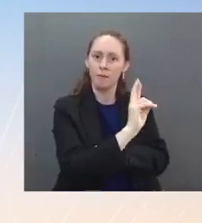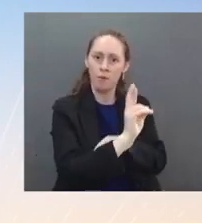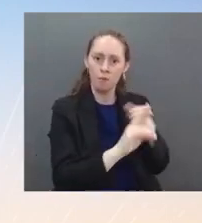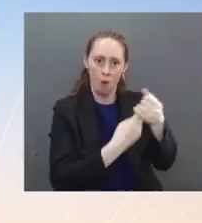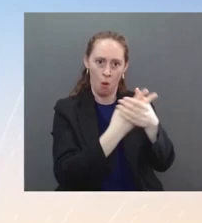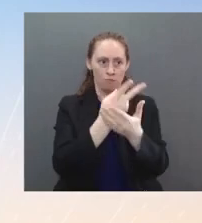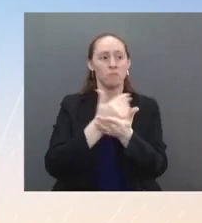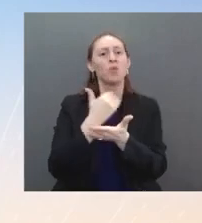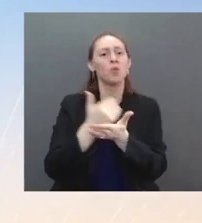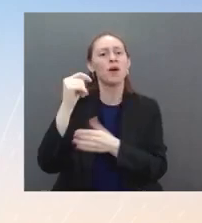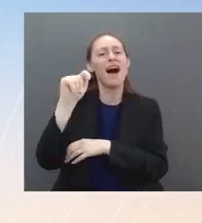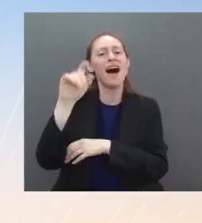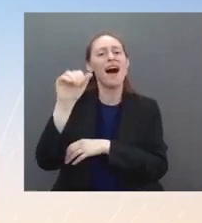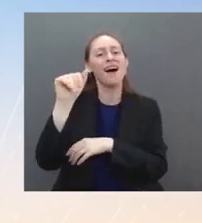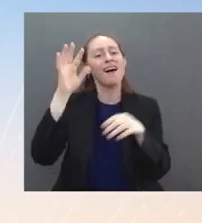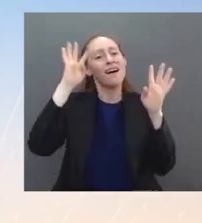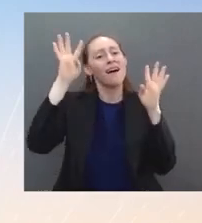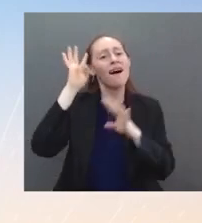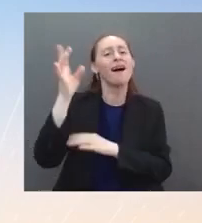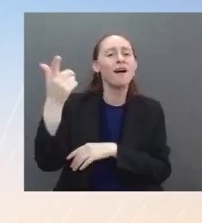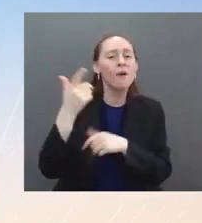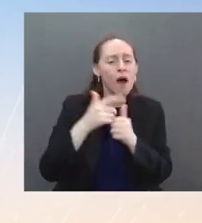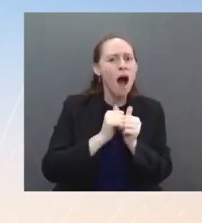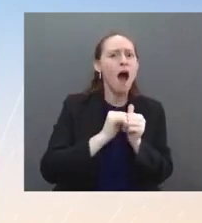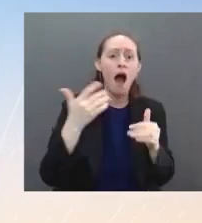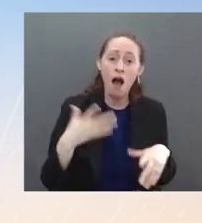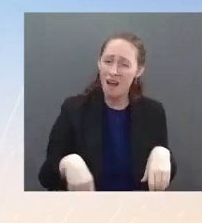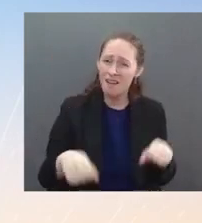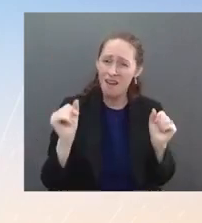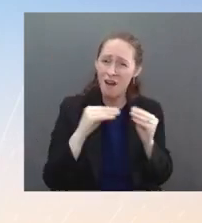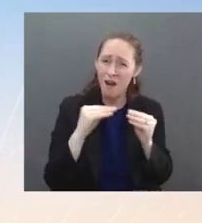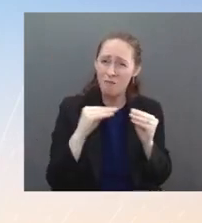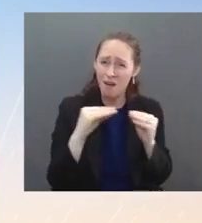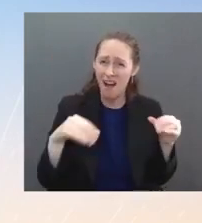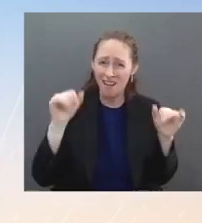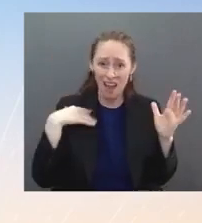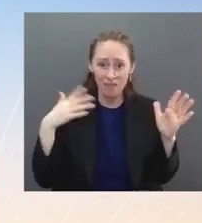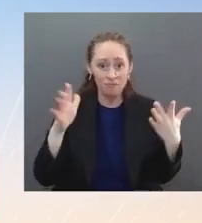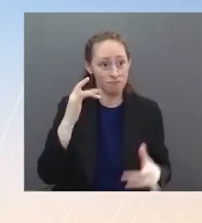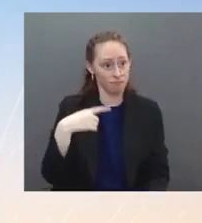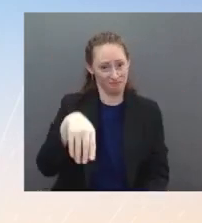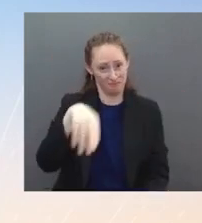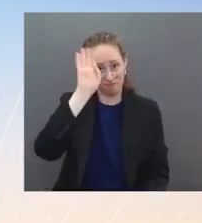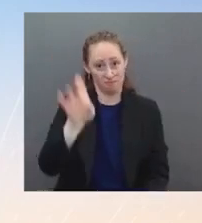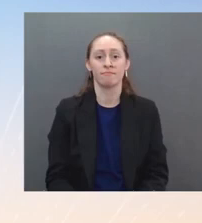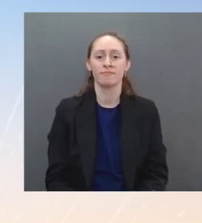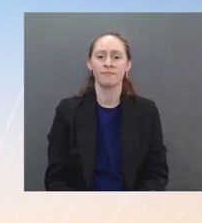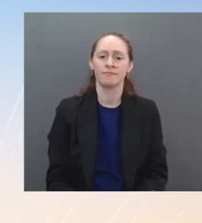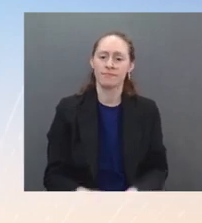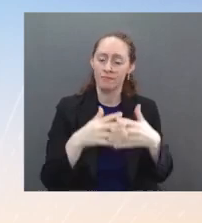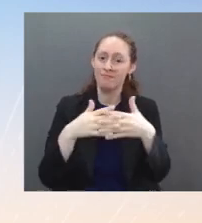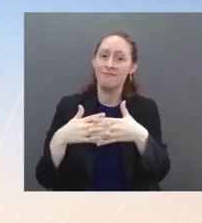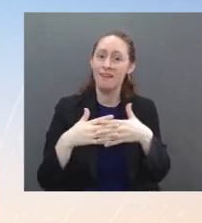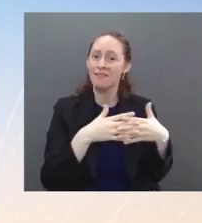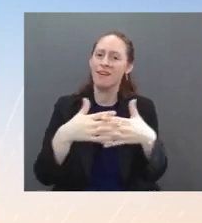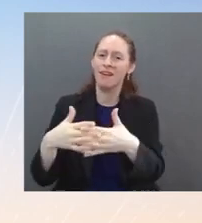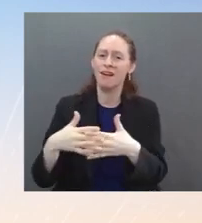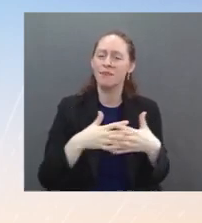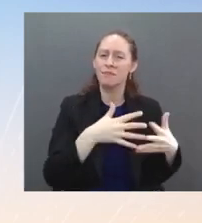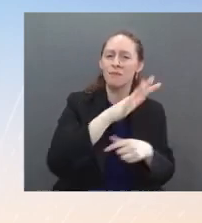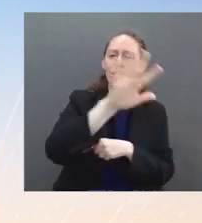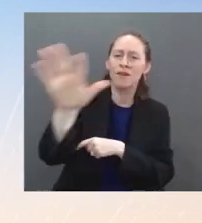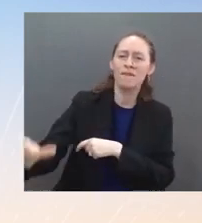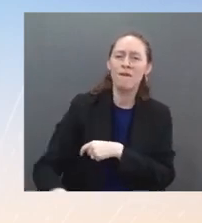Hai nhà ngoại giao Âu Châu cho biết quân đội Nga đã tham gia một cuộc tập trận trước cuộc xâm lược Ukraine, nhưng cuối cùng phải gia hạn nhiệm vụ của